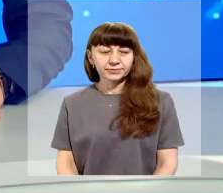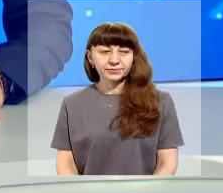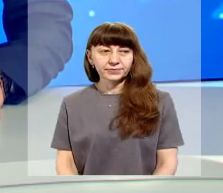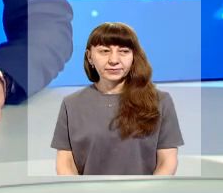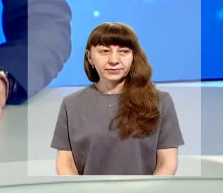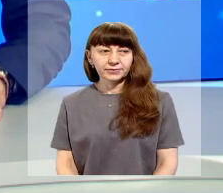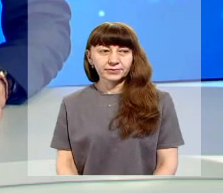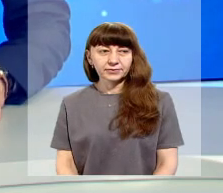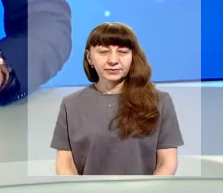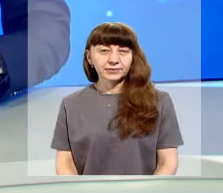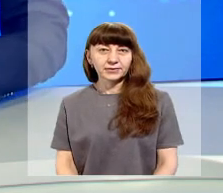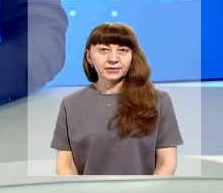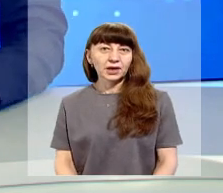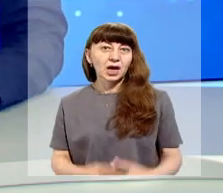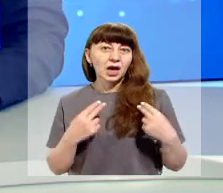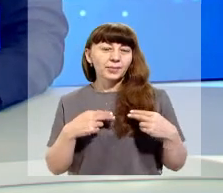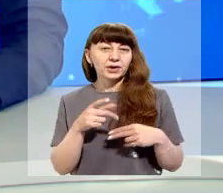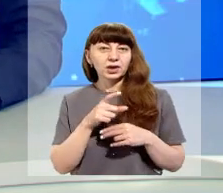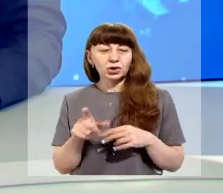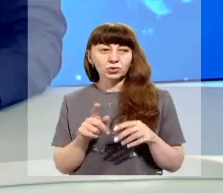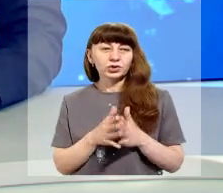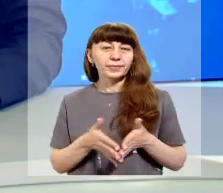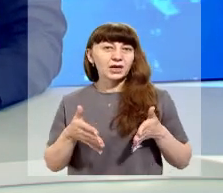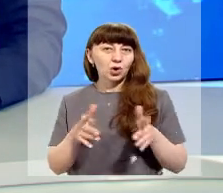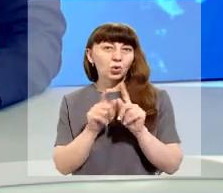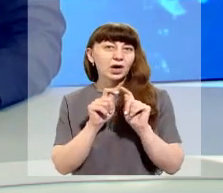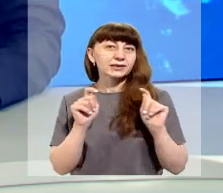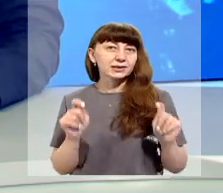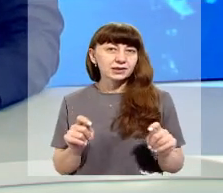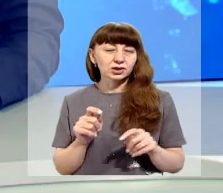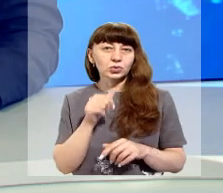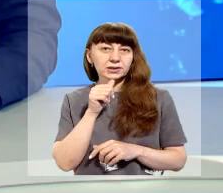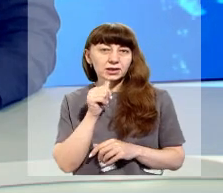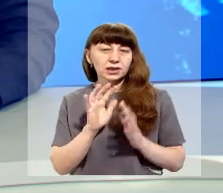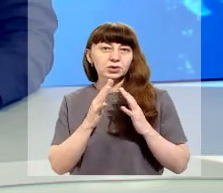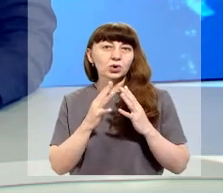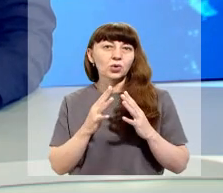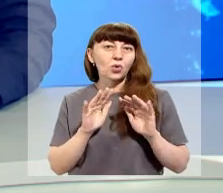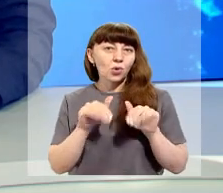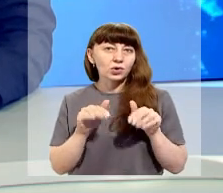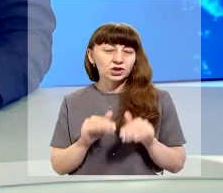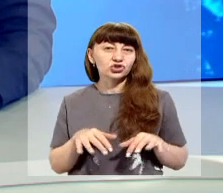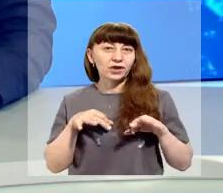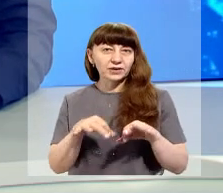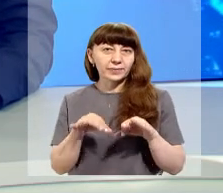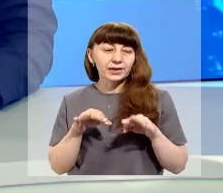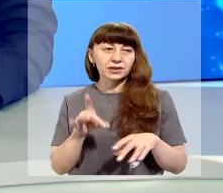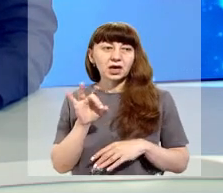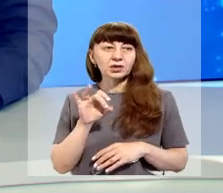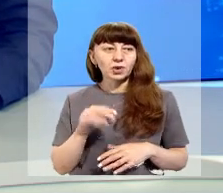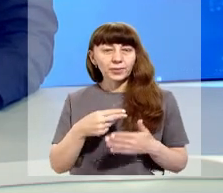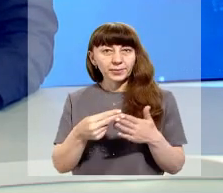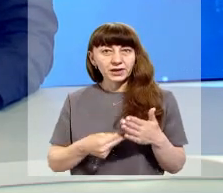жұмысшы кадрларға жол ашық. Қостанай автомобиль көлігі колледжімен Kia зауыты өзара ынтымақтастық туралы меморандумға қол